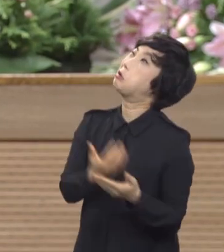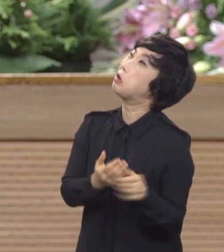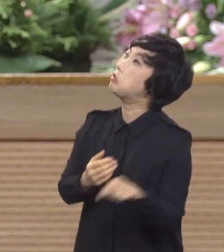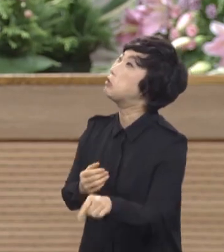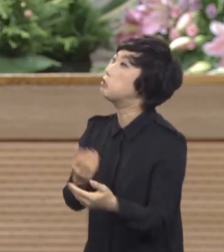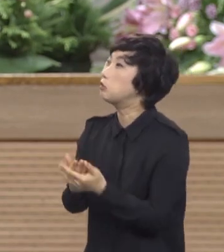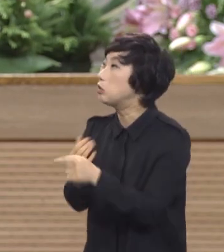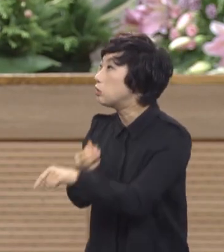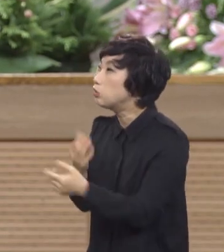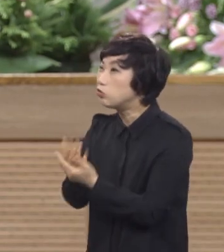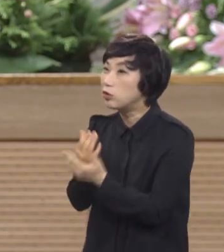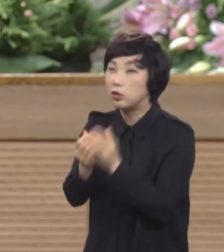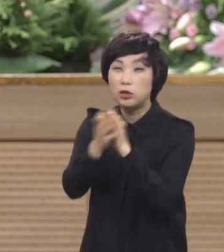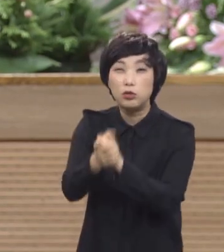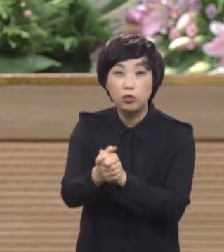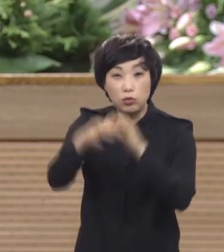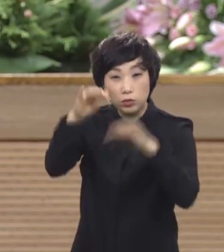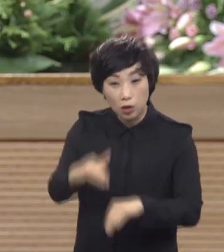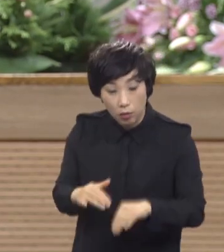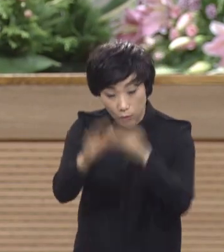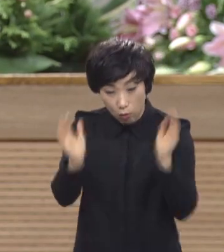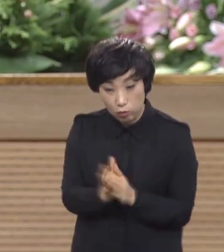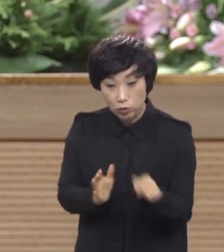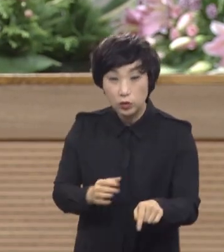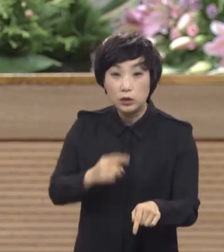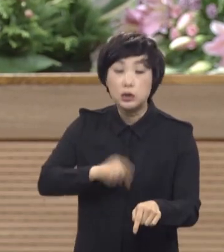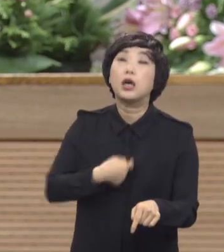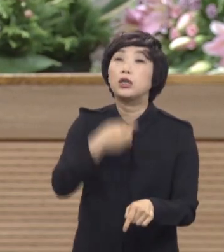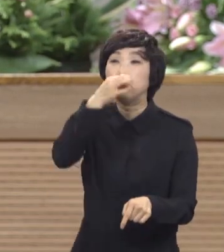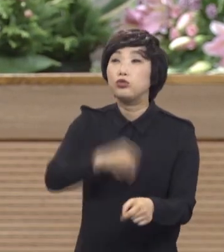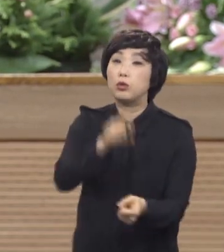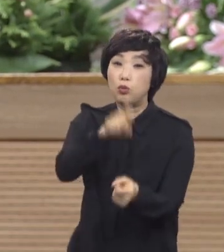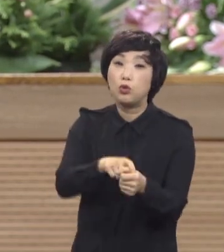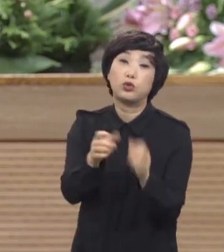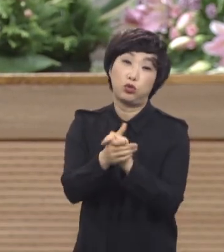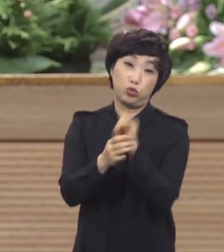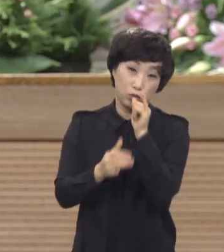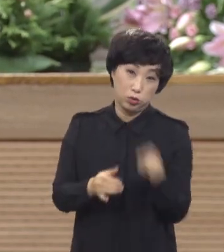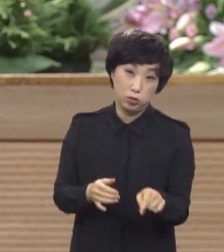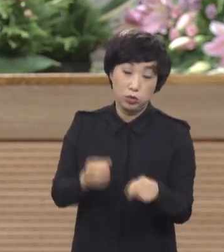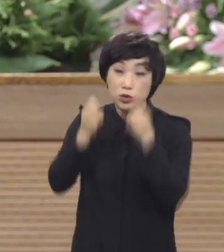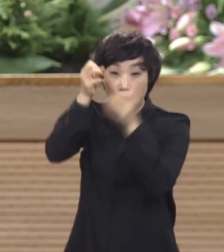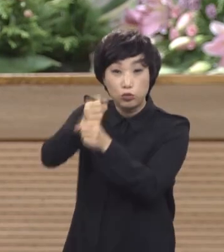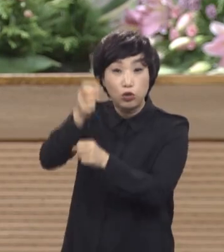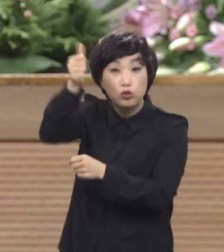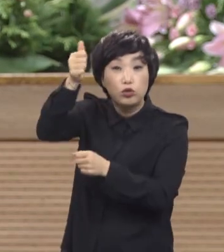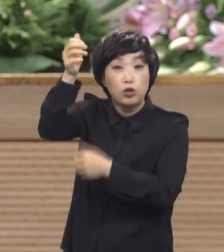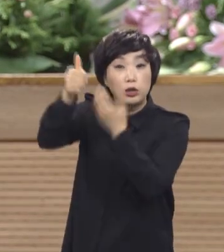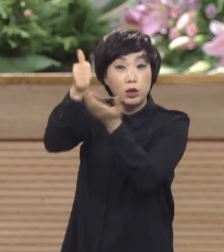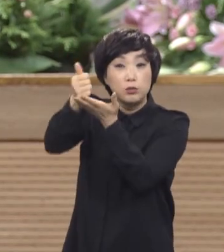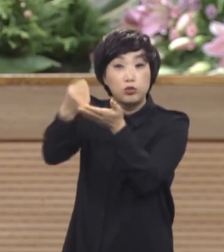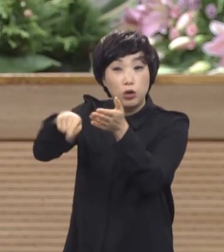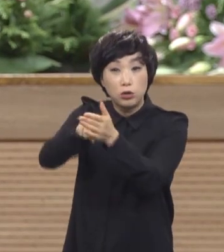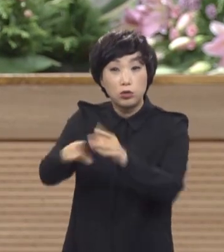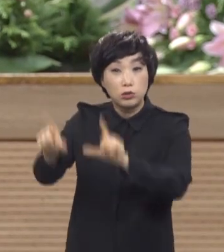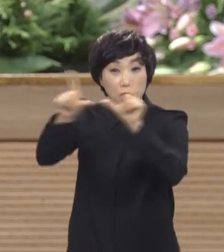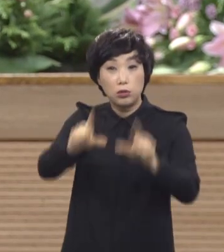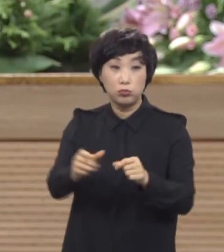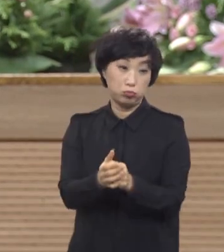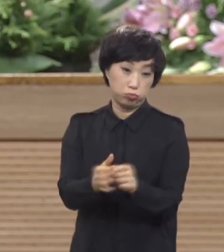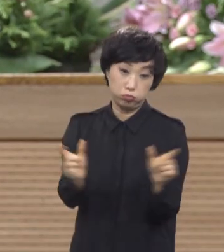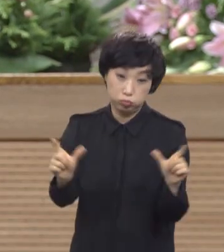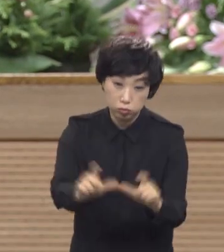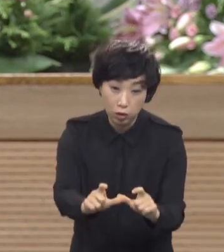주셔 저것 주셔 하는 기도가 다 자기 유익을 위해 구하고 창조자를 위해서 사는 것은 이미 사라졌다